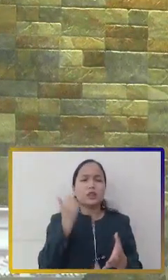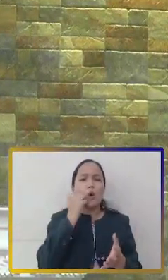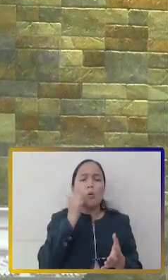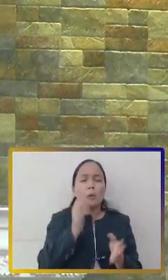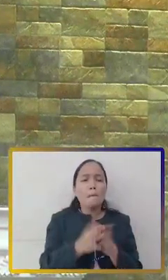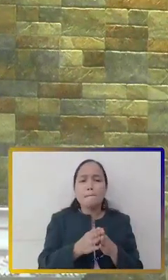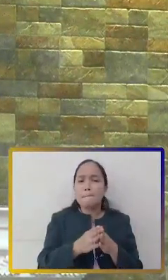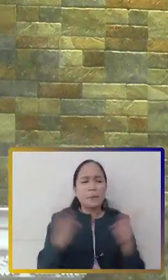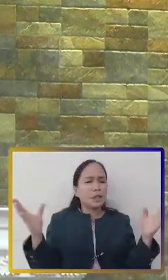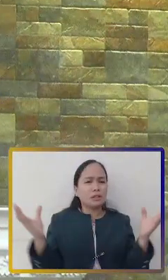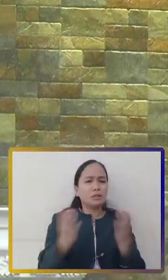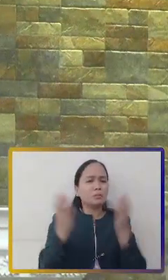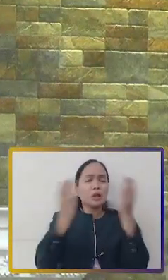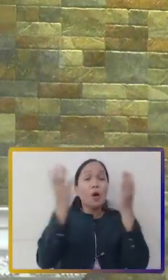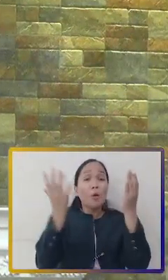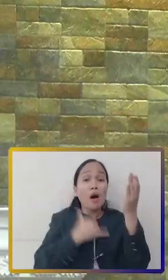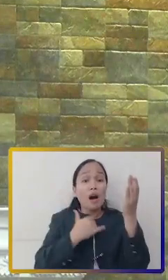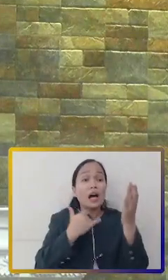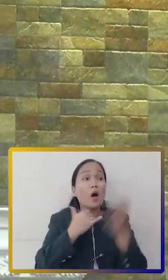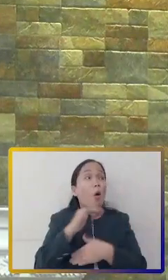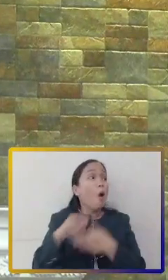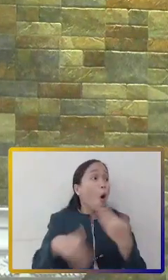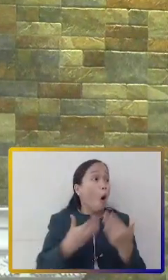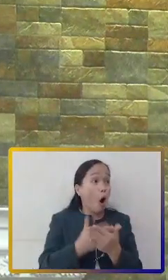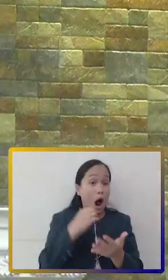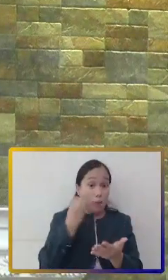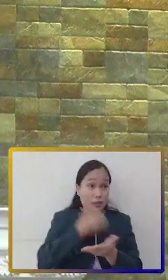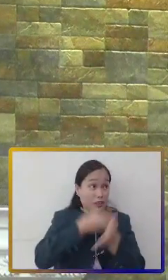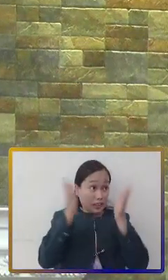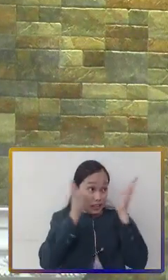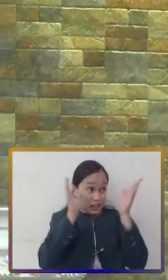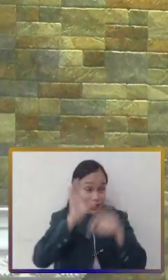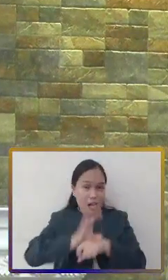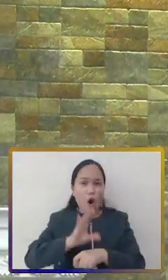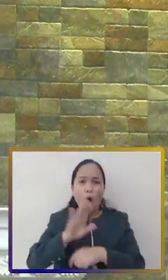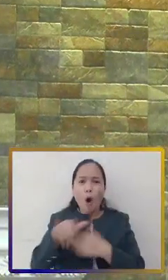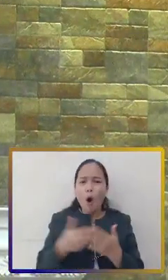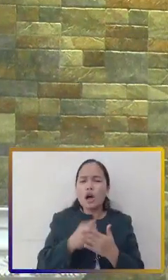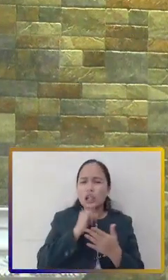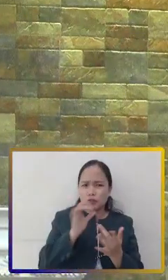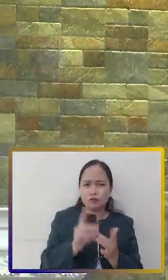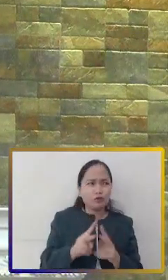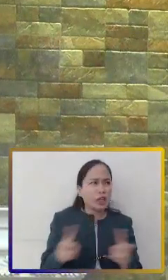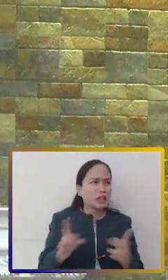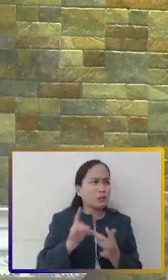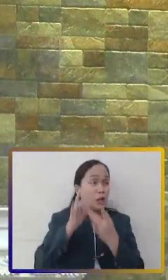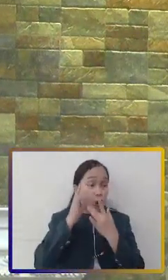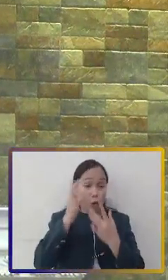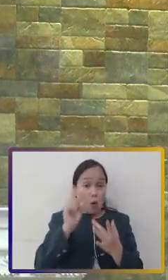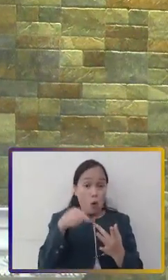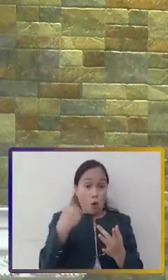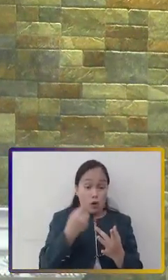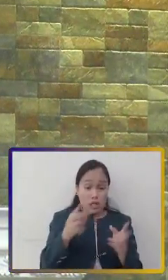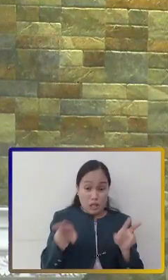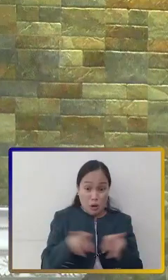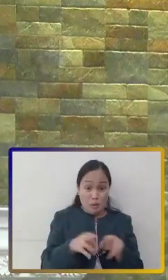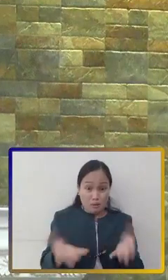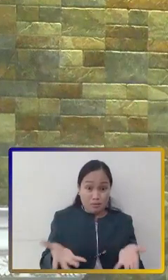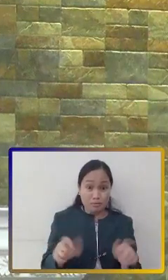event. Lahat po yan is out of the ordinary. Why? Because the only ordinary thing are the things of this